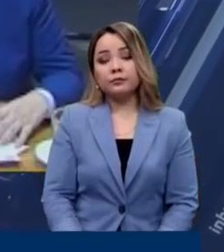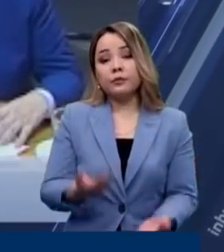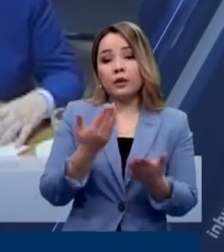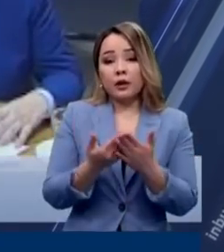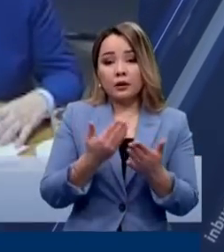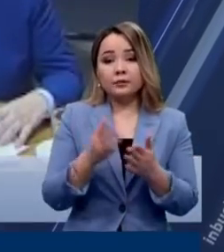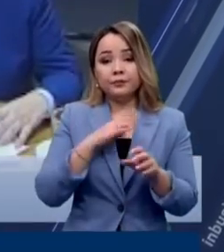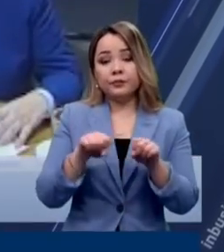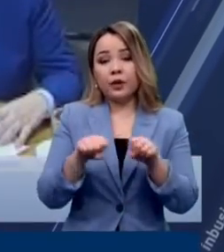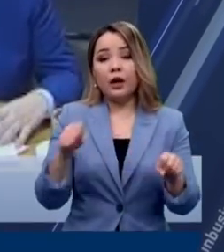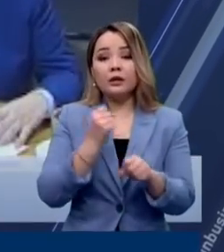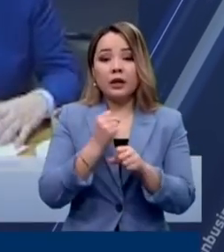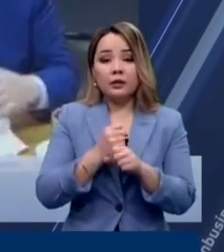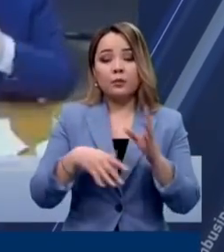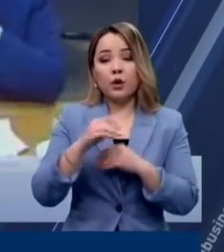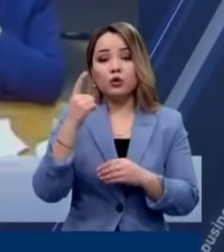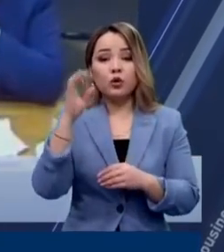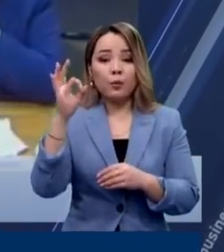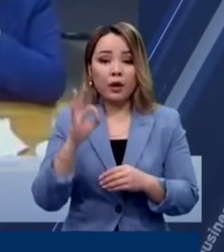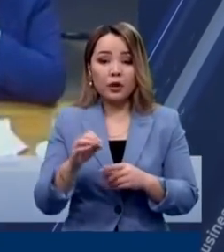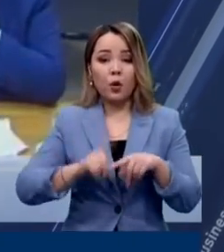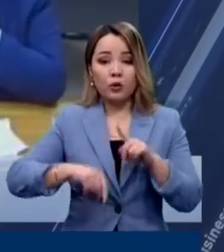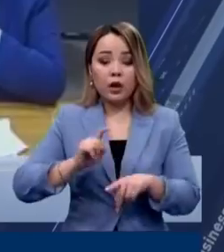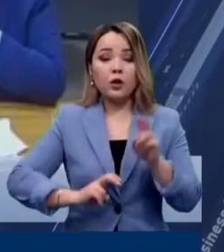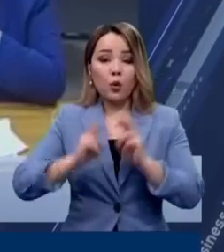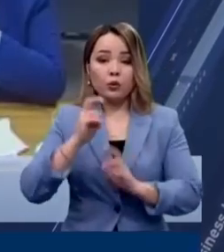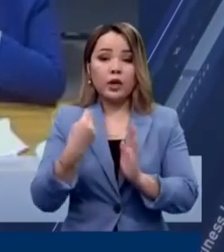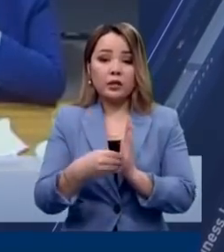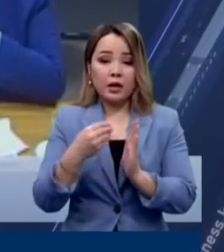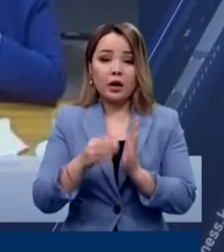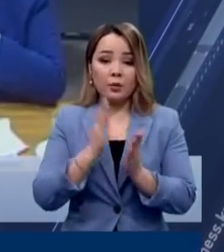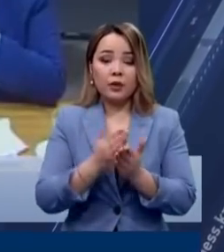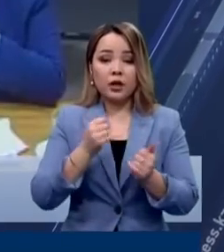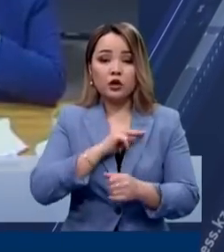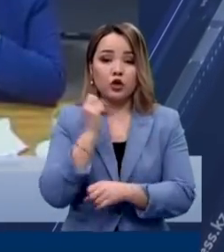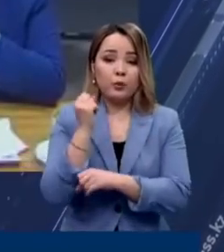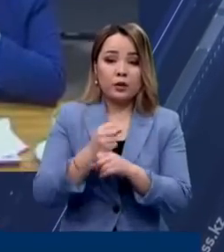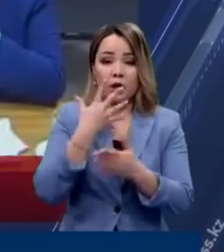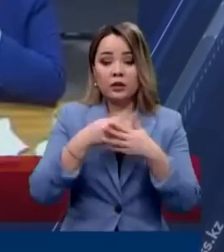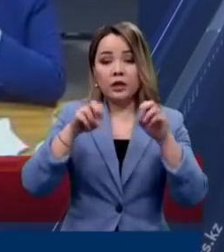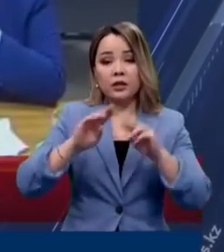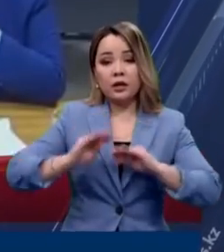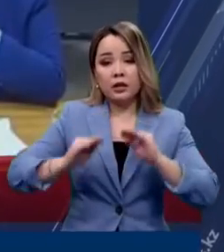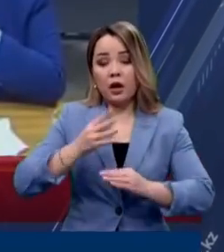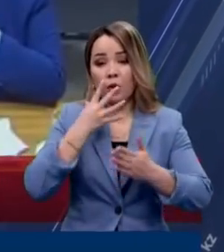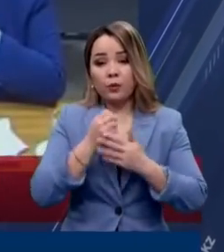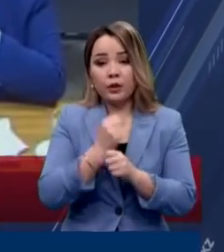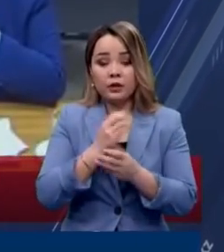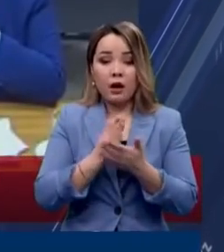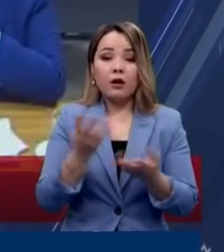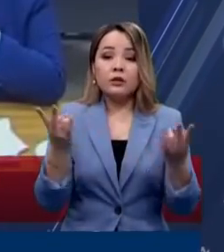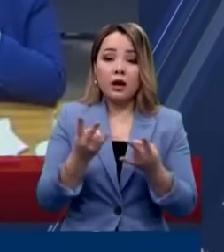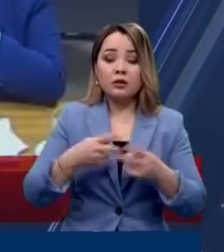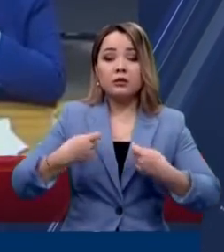Мәселен, кабель өнімдерін біз 100% отандық өндірушілерден сатып аламыз. Жұмысшыларымыздың арнайы жұмыс киімі де өзімізде жасалады. Егер қажетті